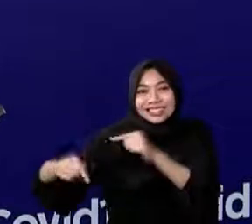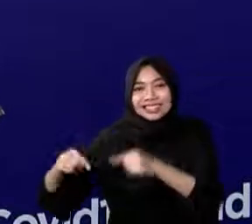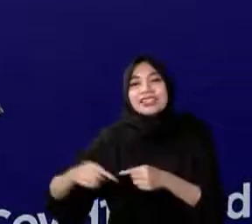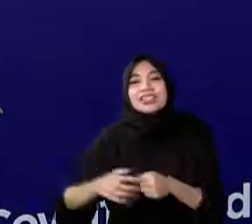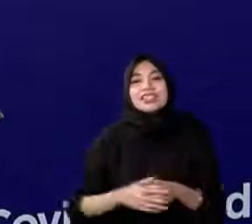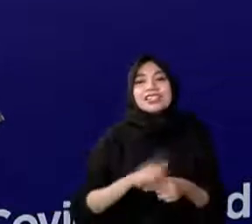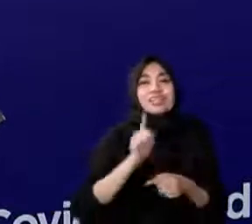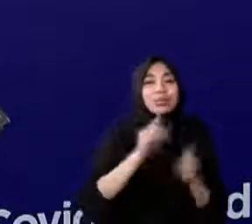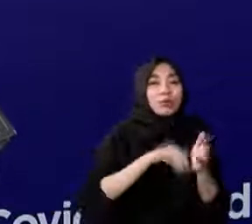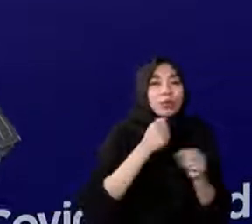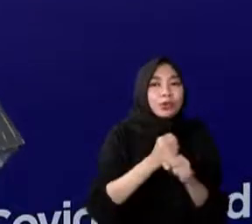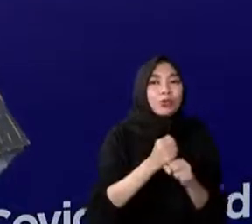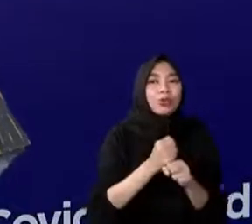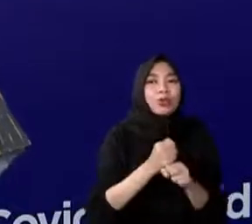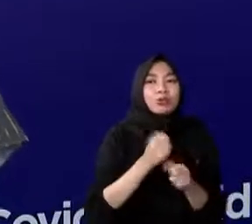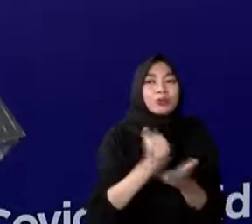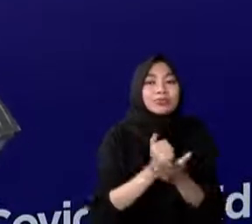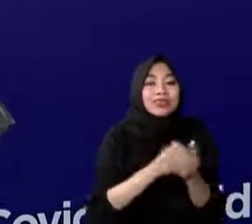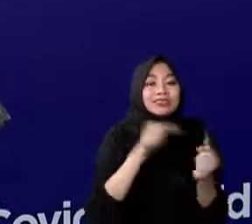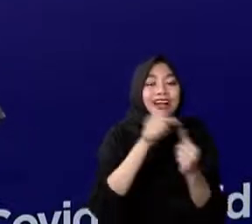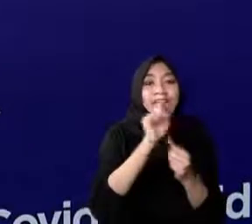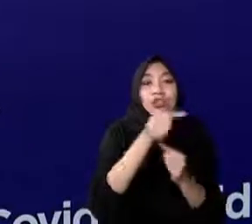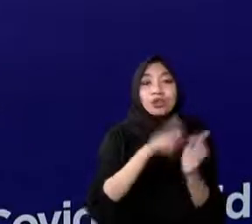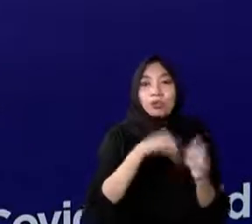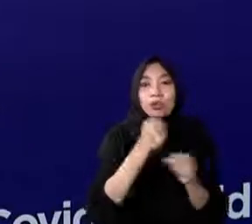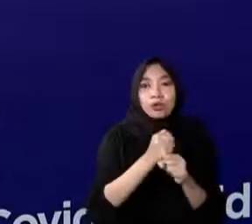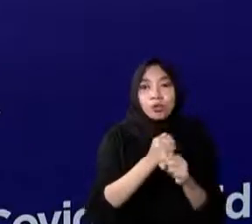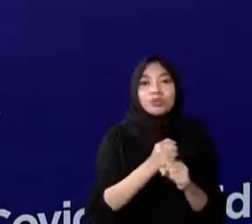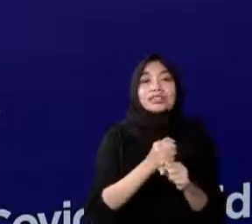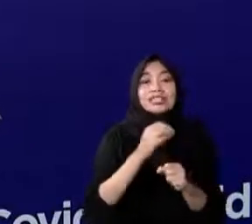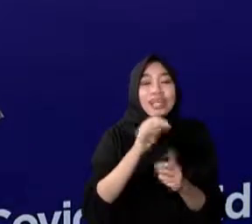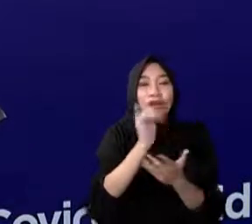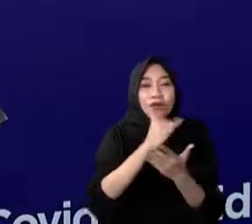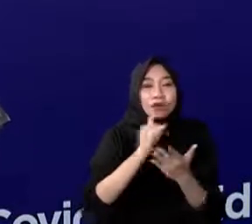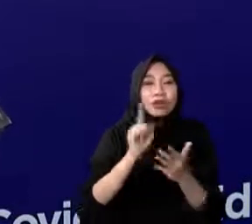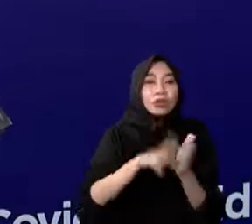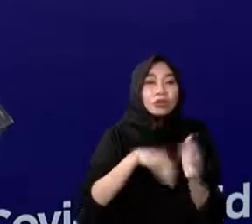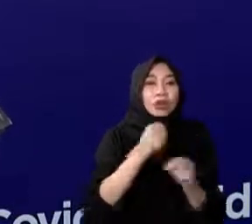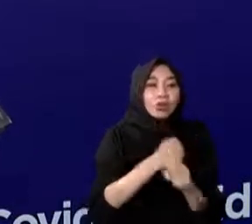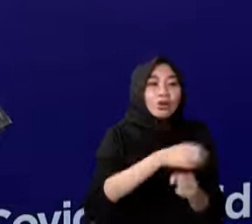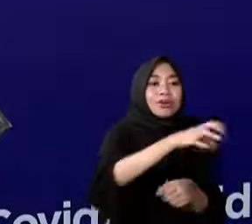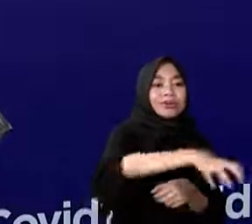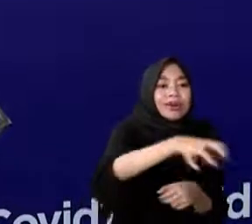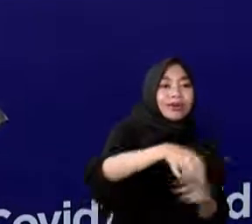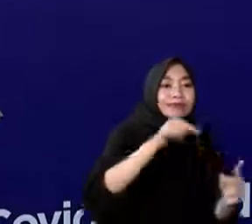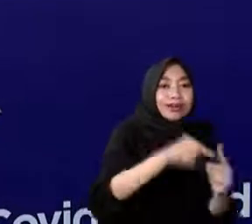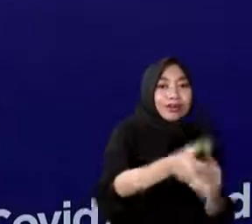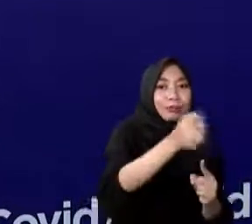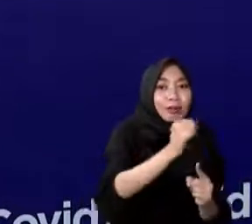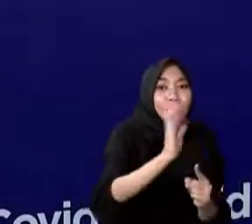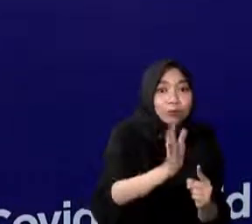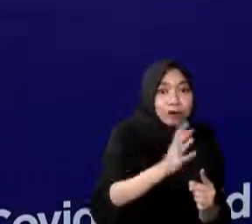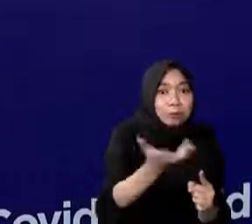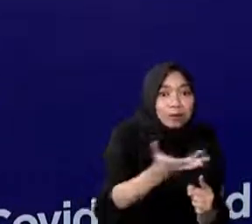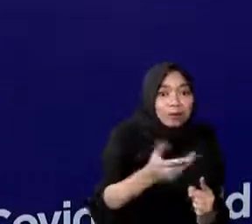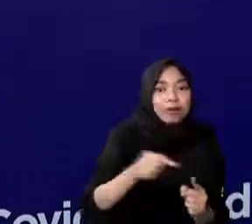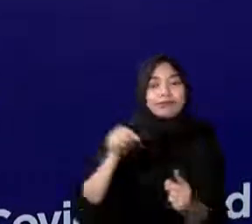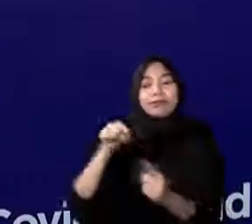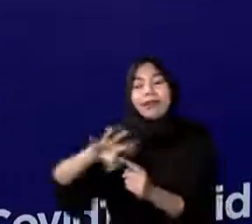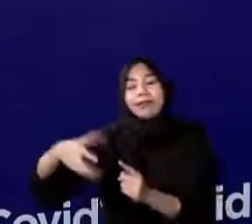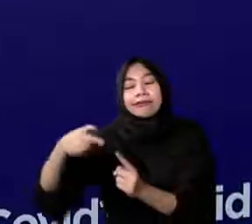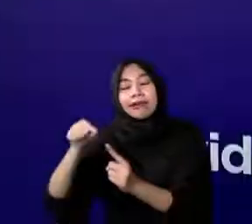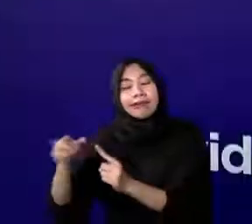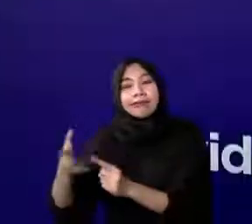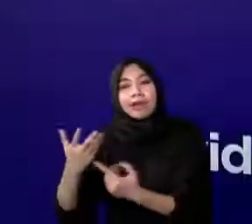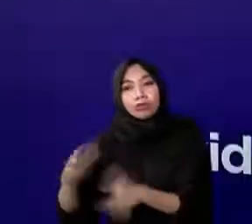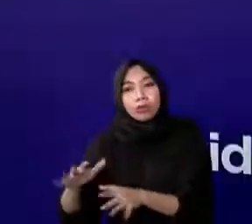lihat lagi per minggunya karena ini kan target per minggu. Jadi harus kita evaluasi per minggu daerah mana yang sudah mencapai, mana yang belum. Kalau untuk pemeriksaannya